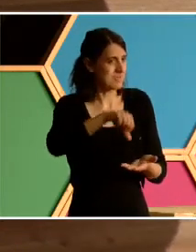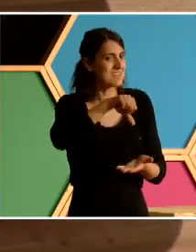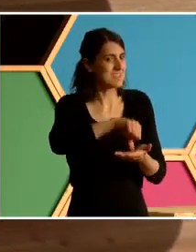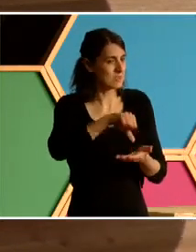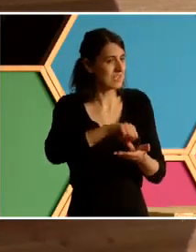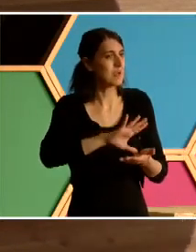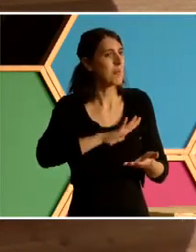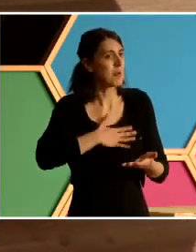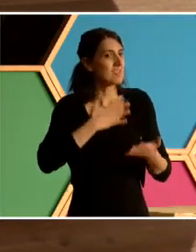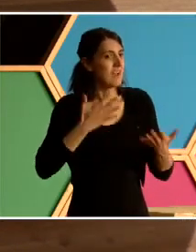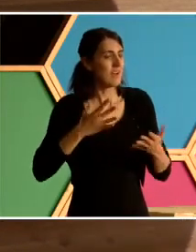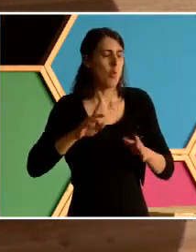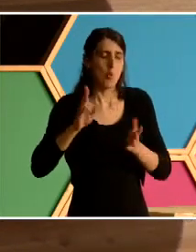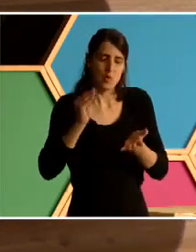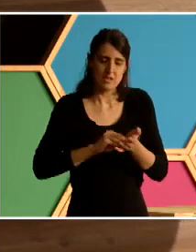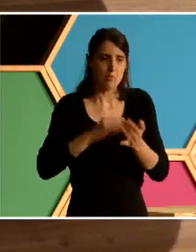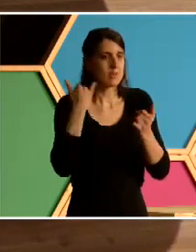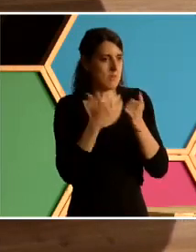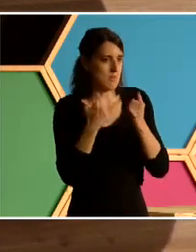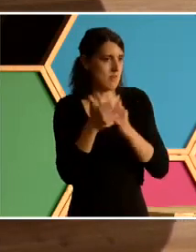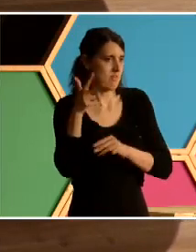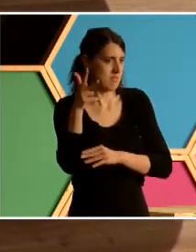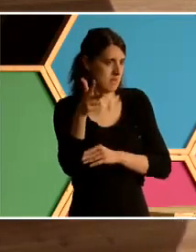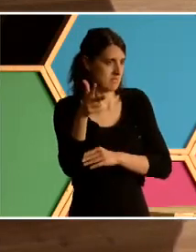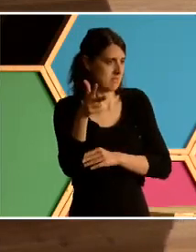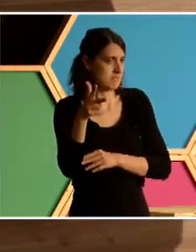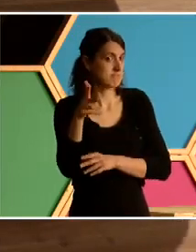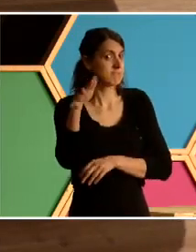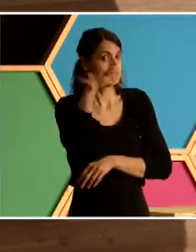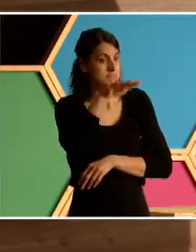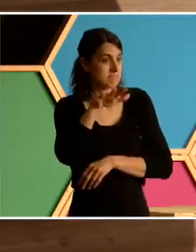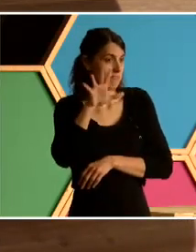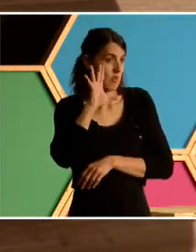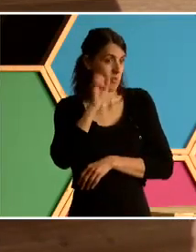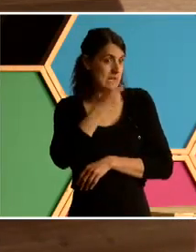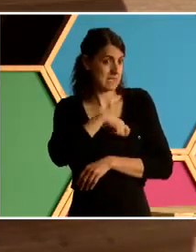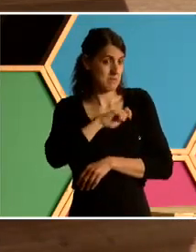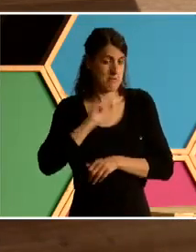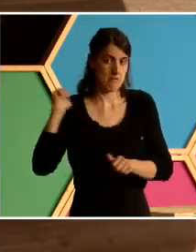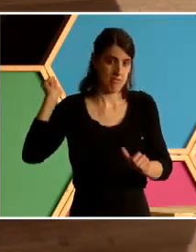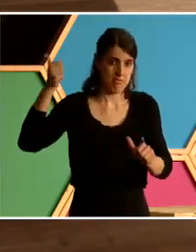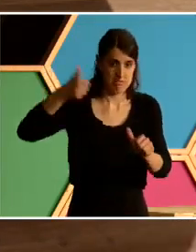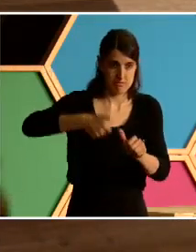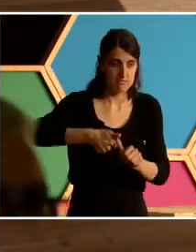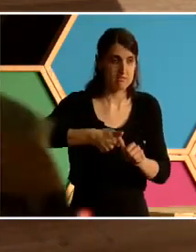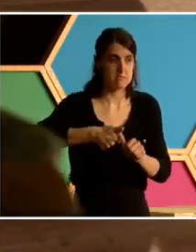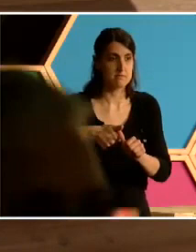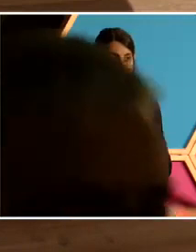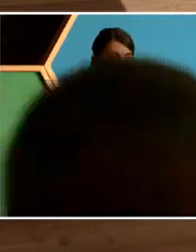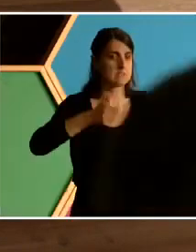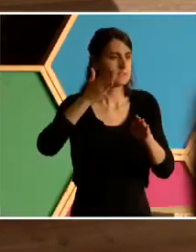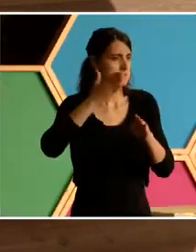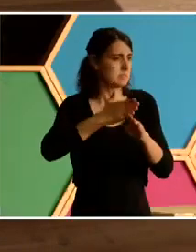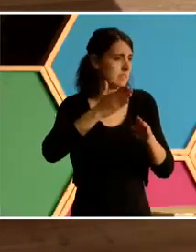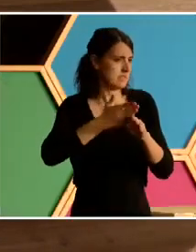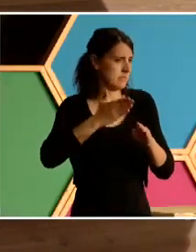regressió que estem vivint i que a més doncs, a l'estat espanyol també hem vist que en l'últim període, si bé sempre hem patit